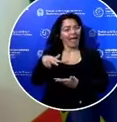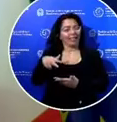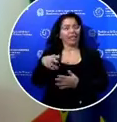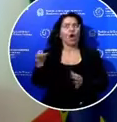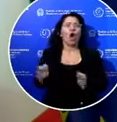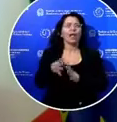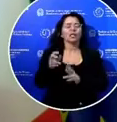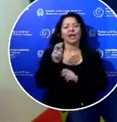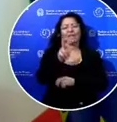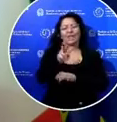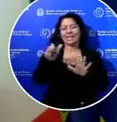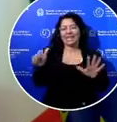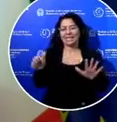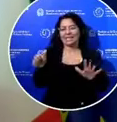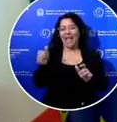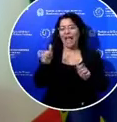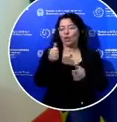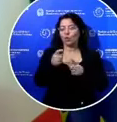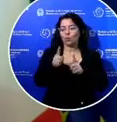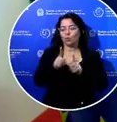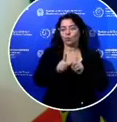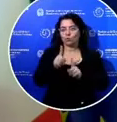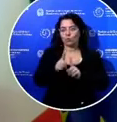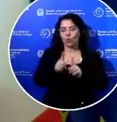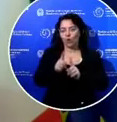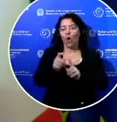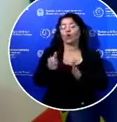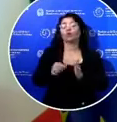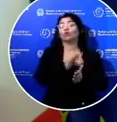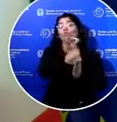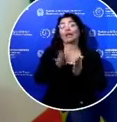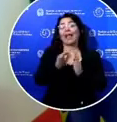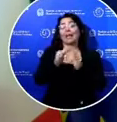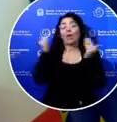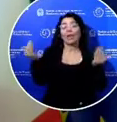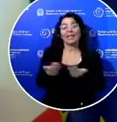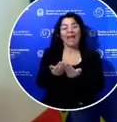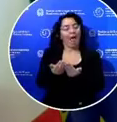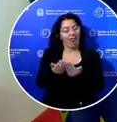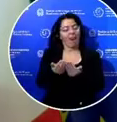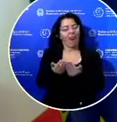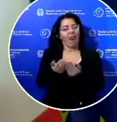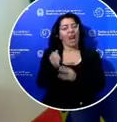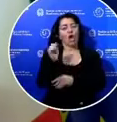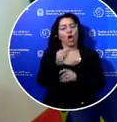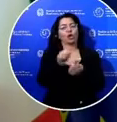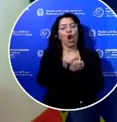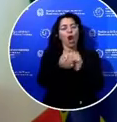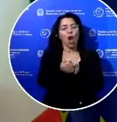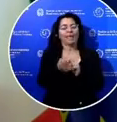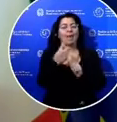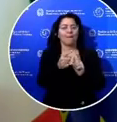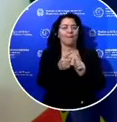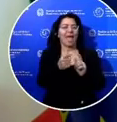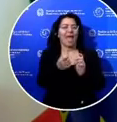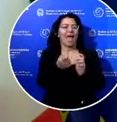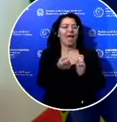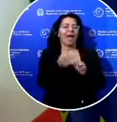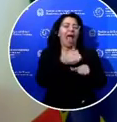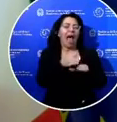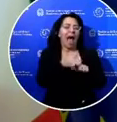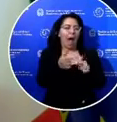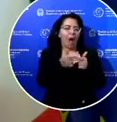26 giugno, che è la giornata mondiale contro la lotta tra gli abusi e il traffico di